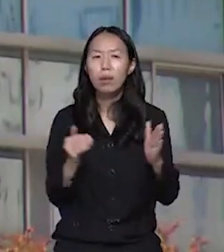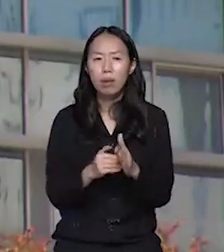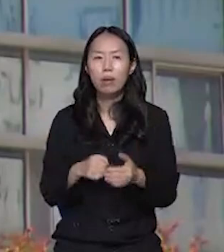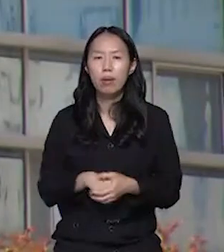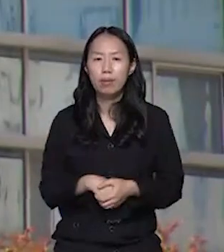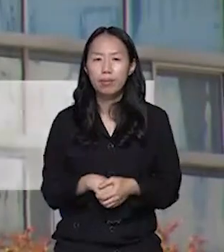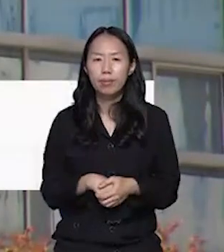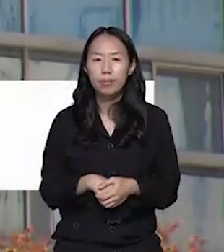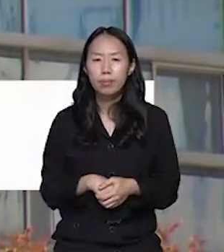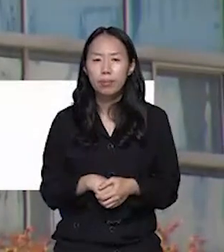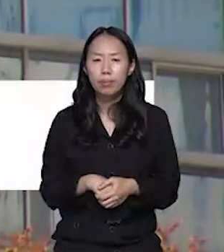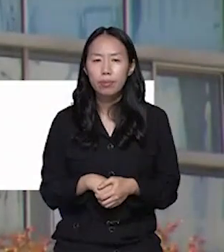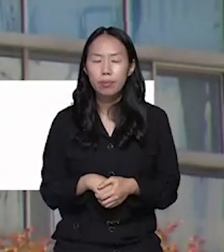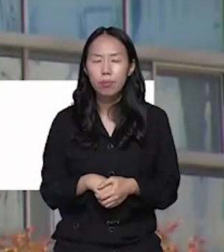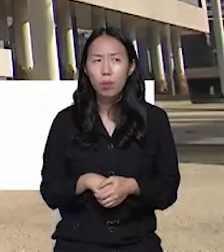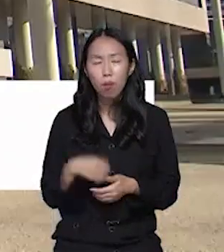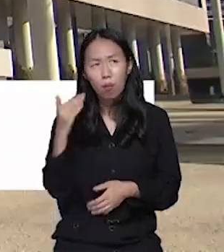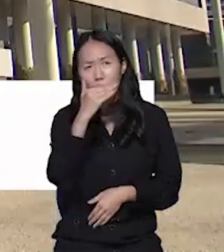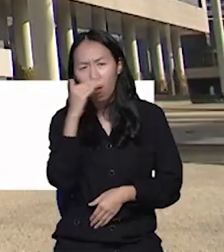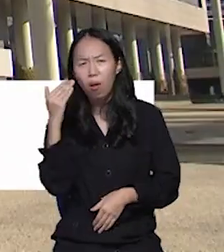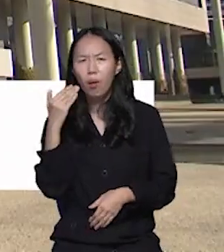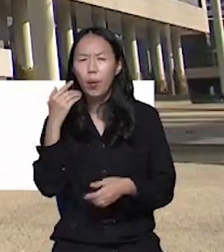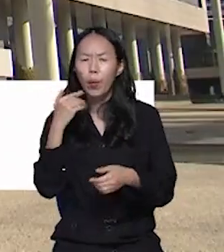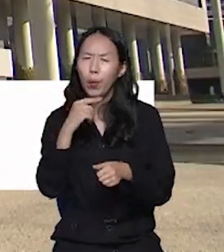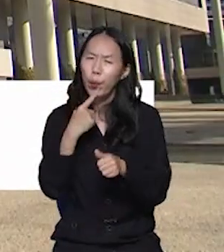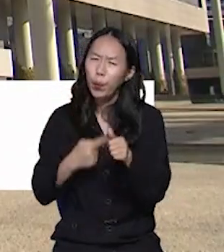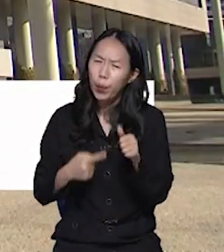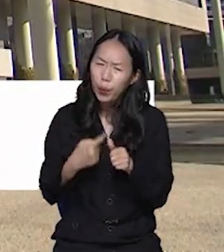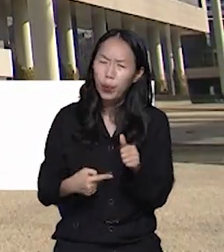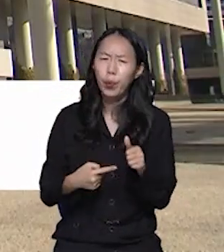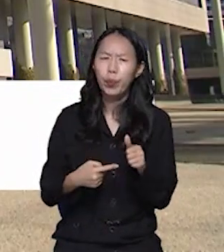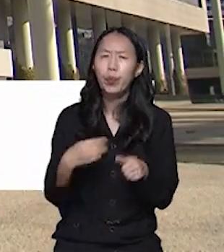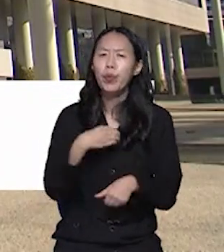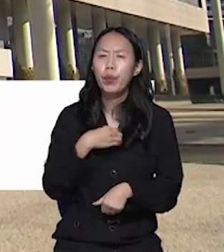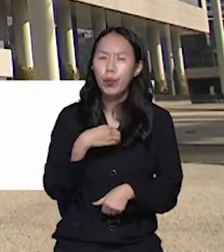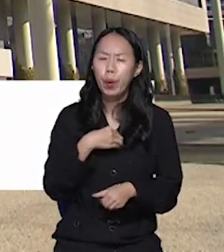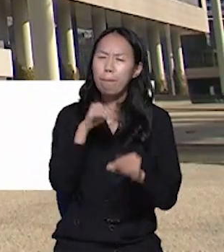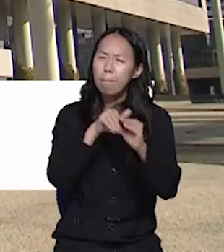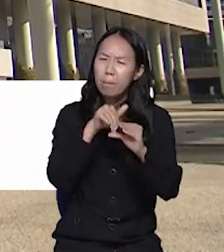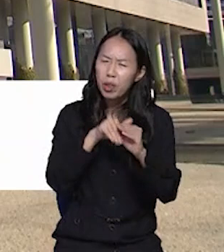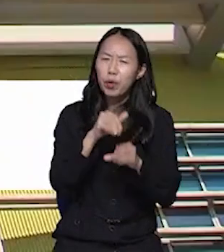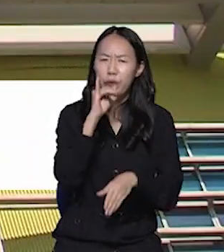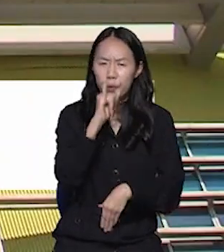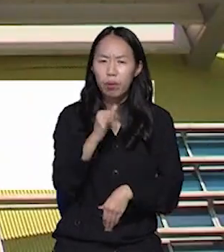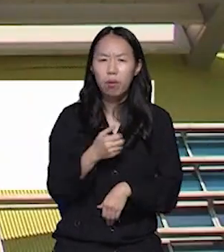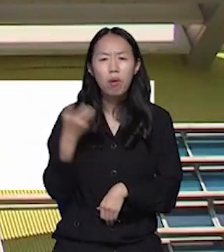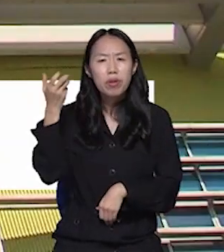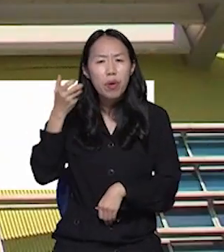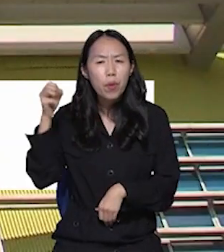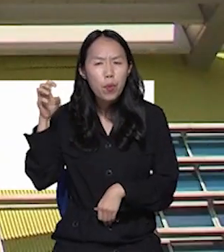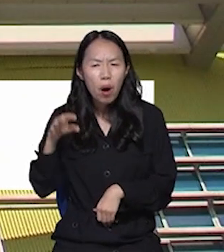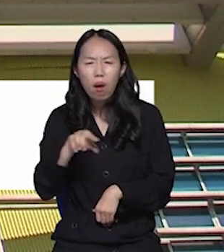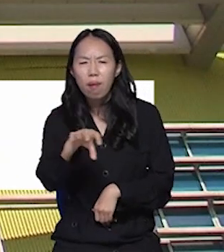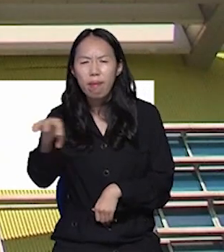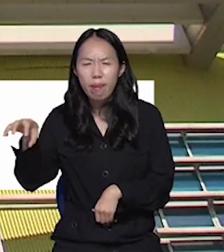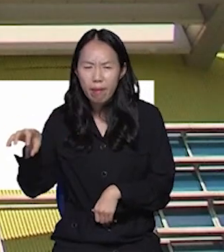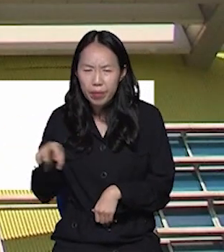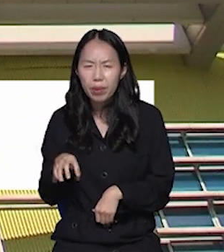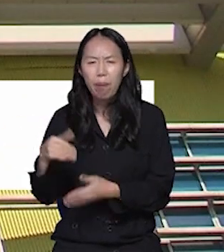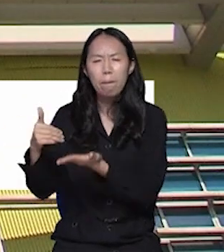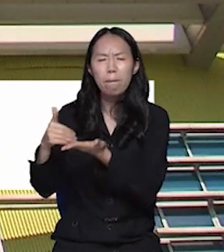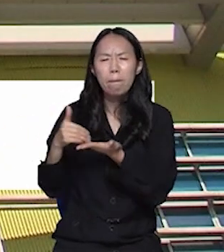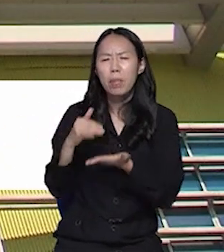관해들이 좀 있어요 라든지 의이 있어서